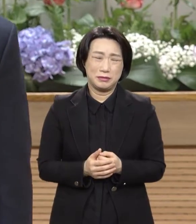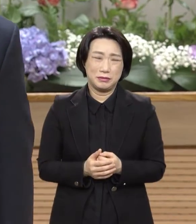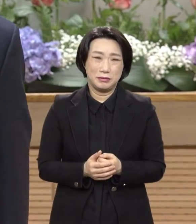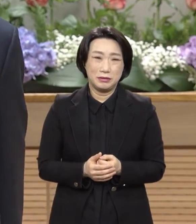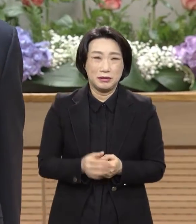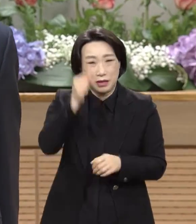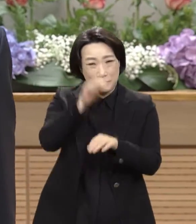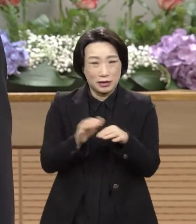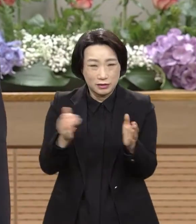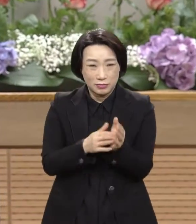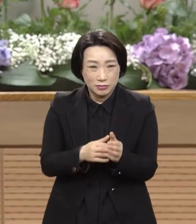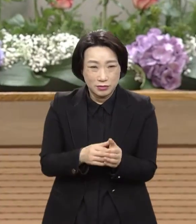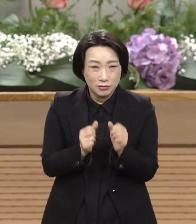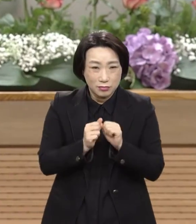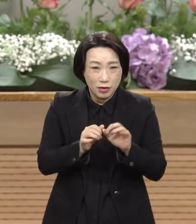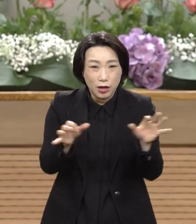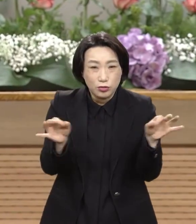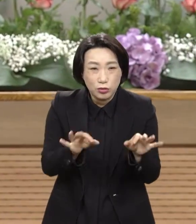일어서면 잊어버려.